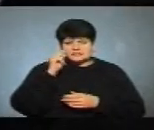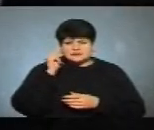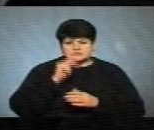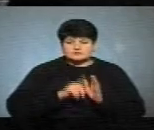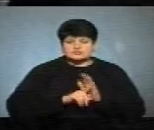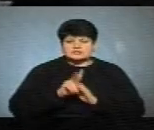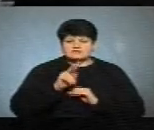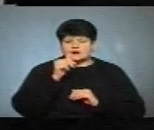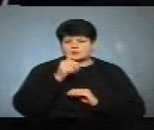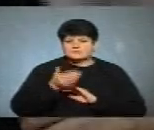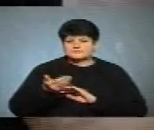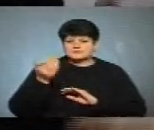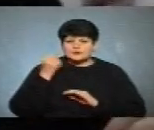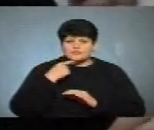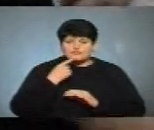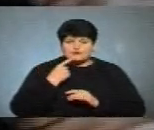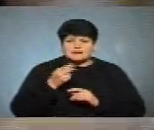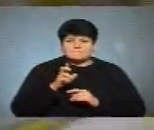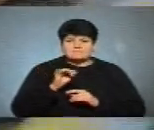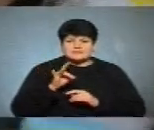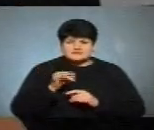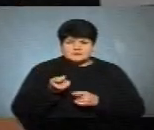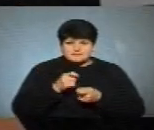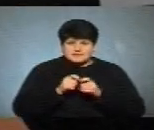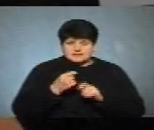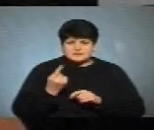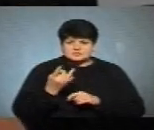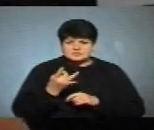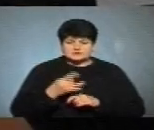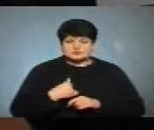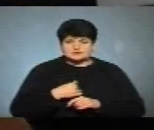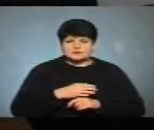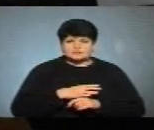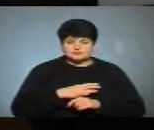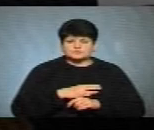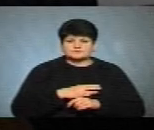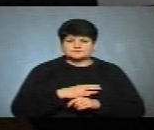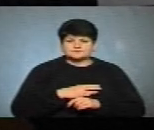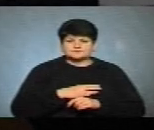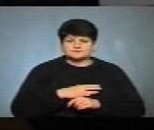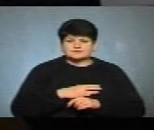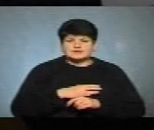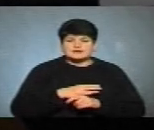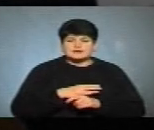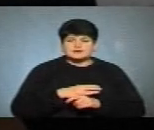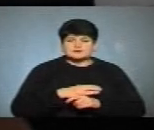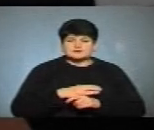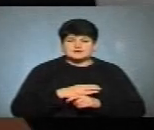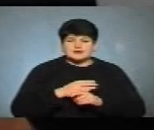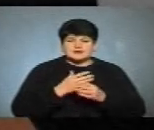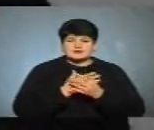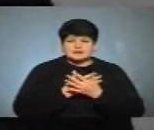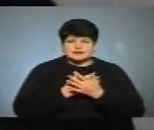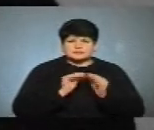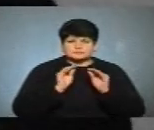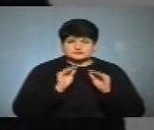почала 2 роки тому. Каже, з бісеру плете вперше. У мене божий куточок є, і я ангелика поїшую. Ще би одного